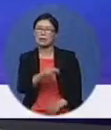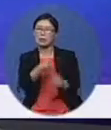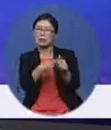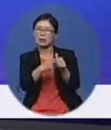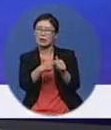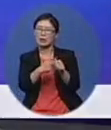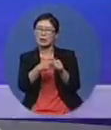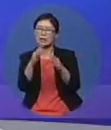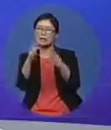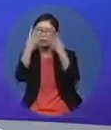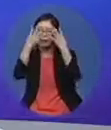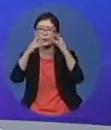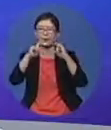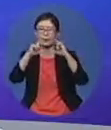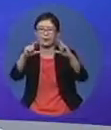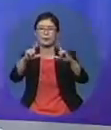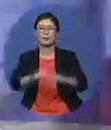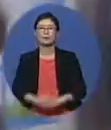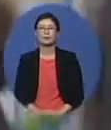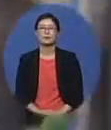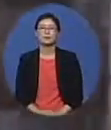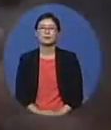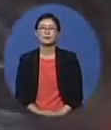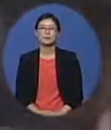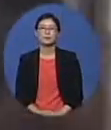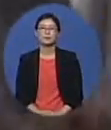징역형을 선고했습니다.